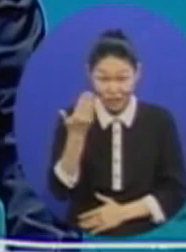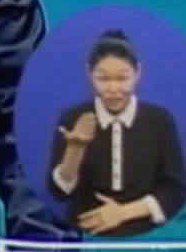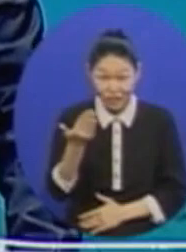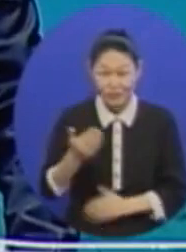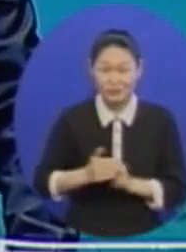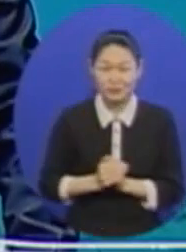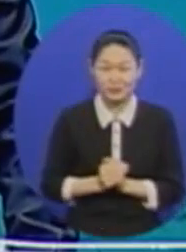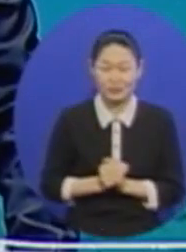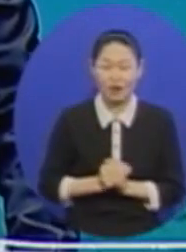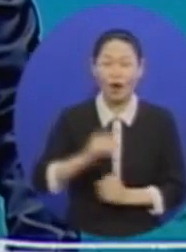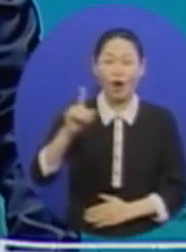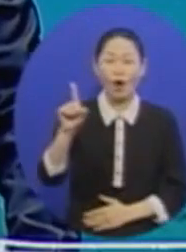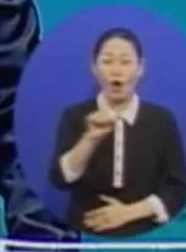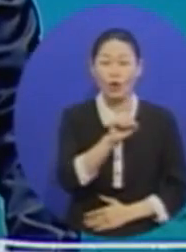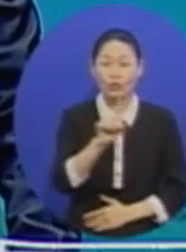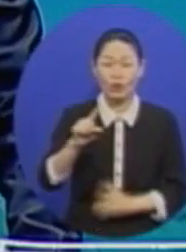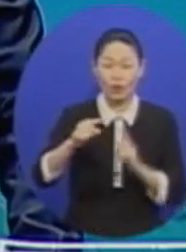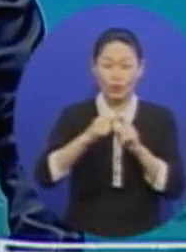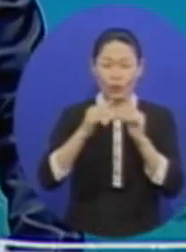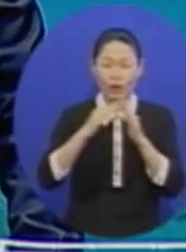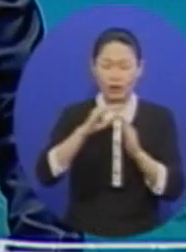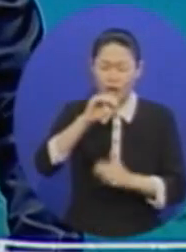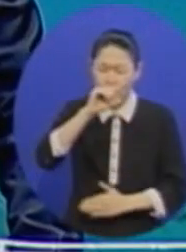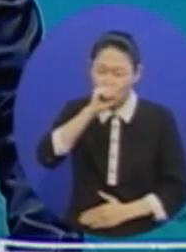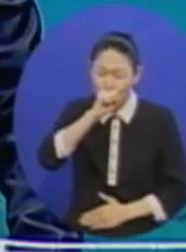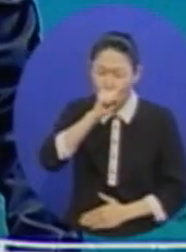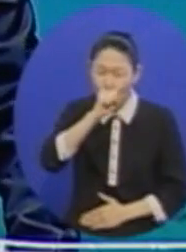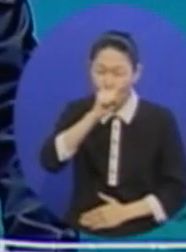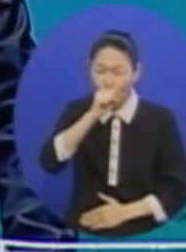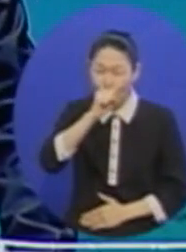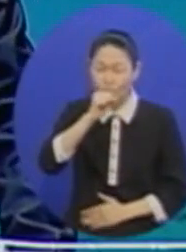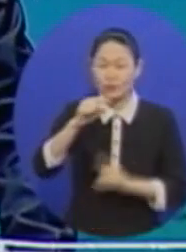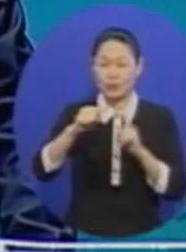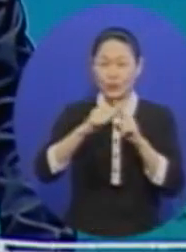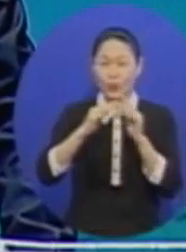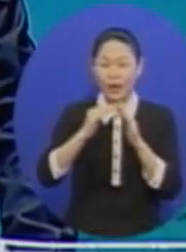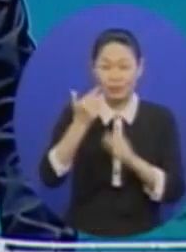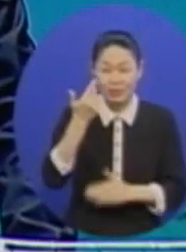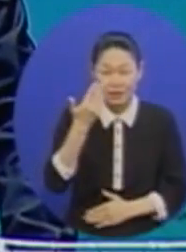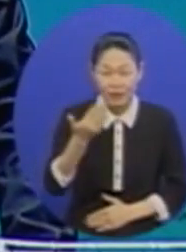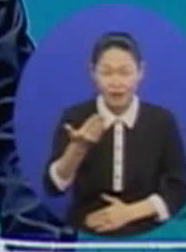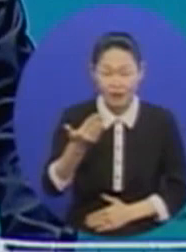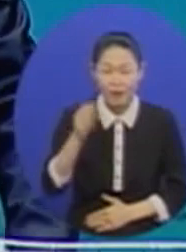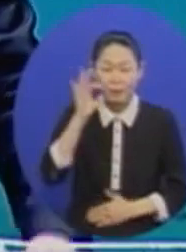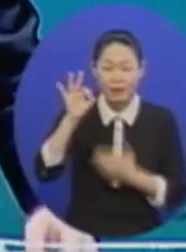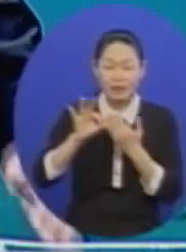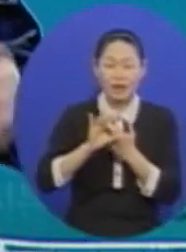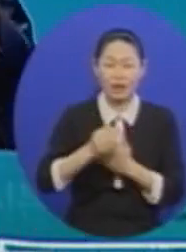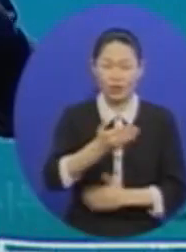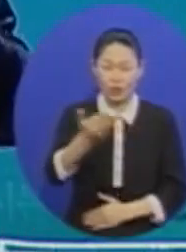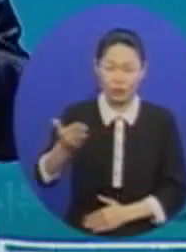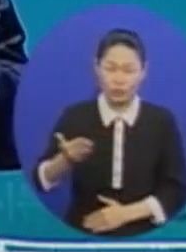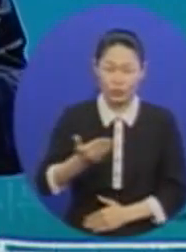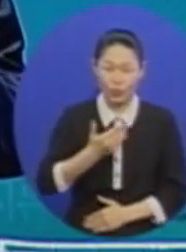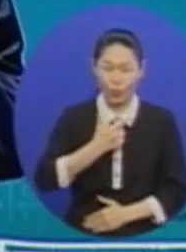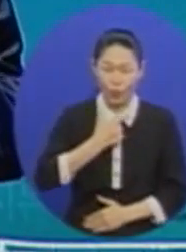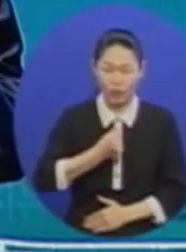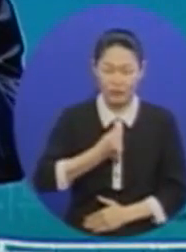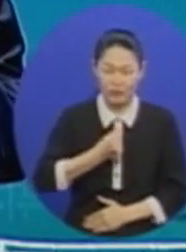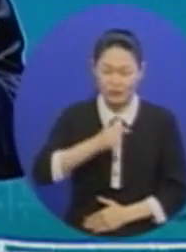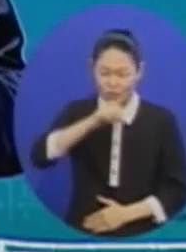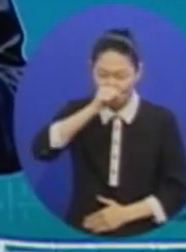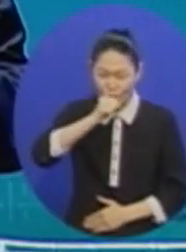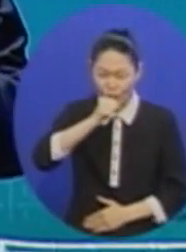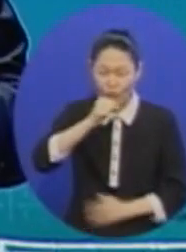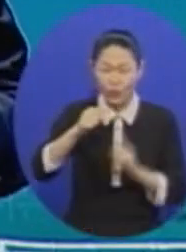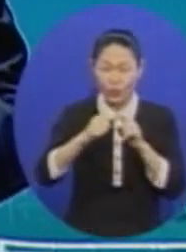그런데 어떤 교회가 좋은 교회입니다 까 만약에 여러분에게 당신이 원하는 좋은 교회는 어떤 죄입니까